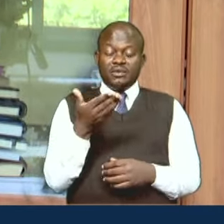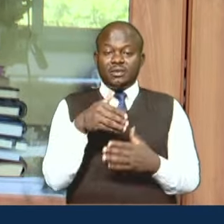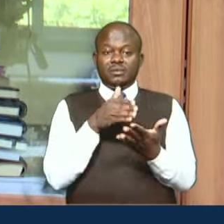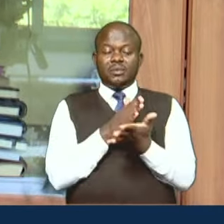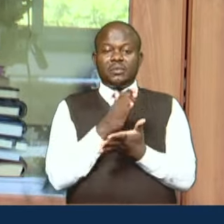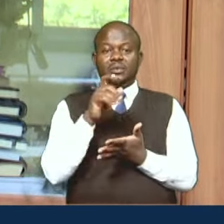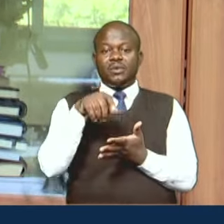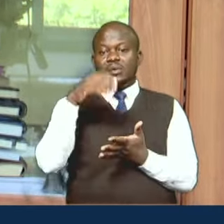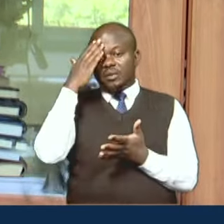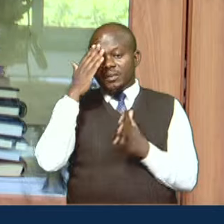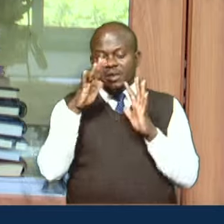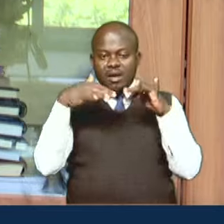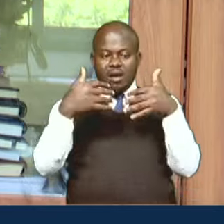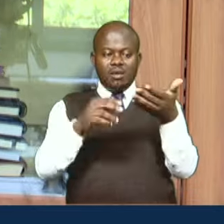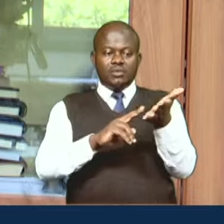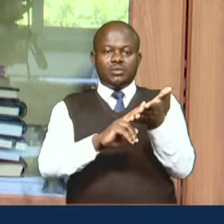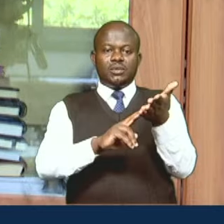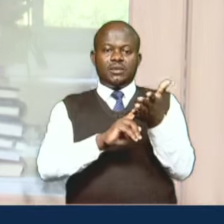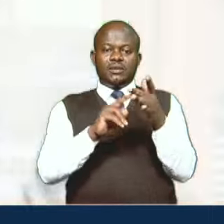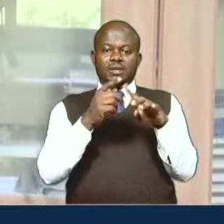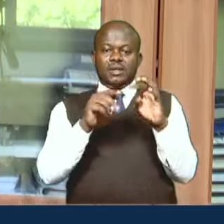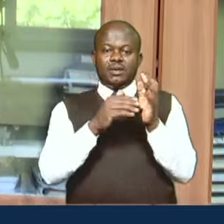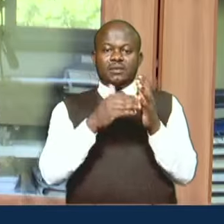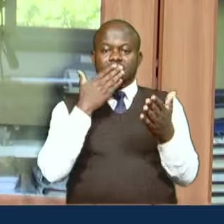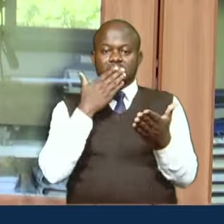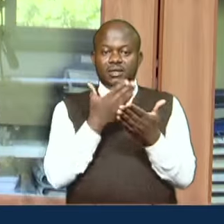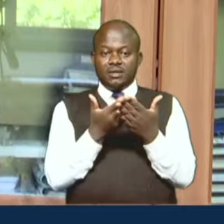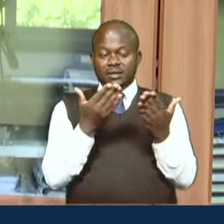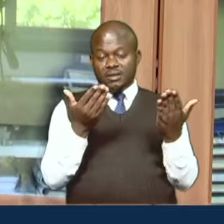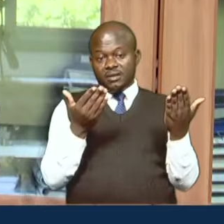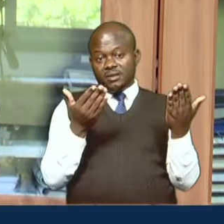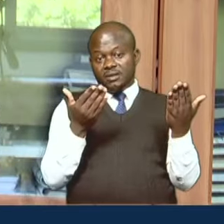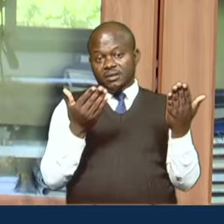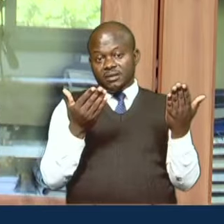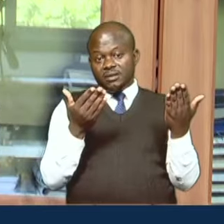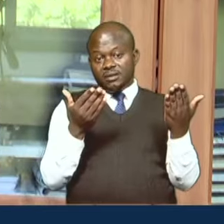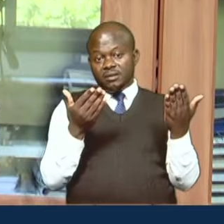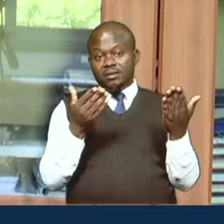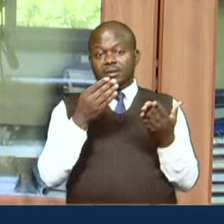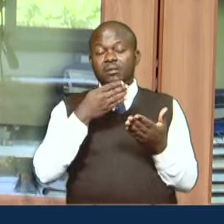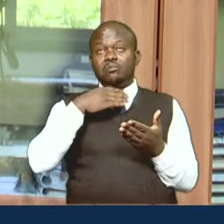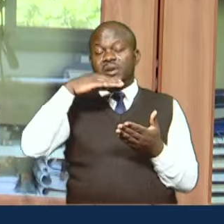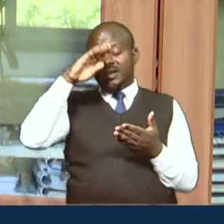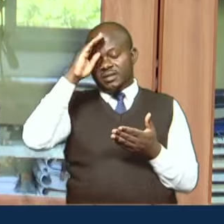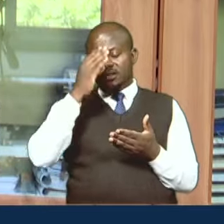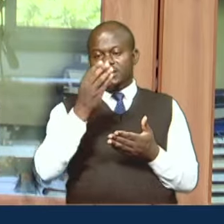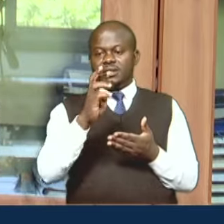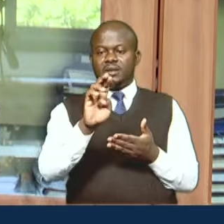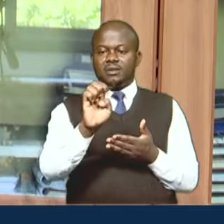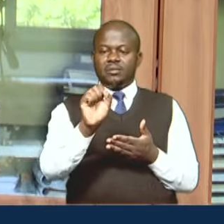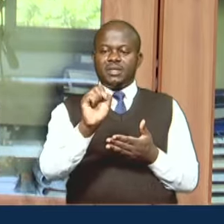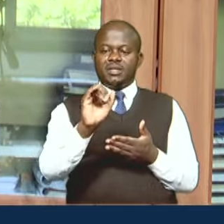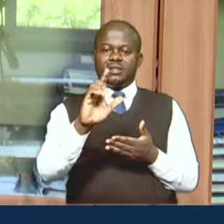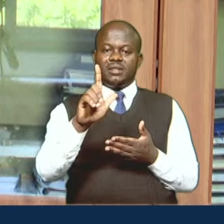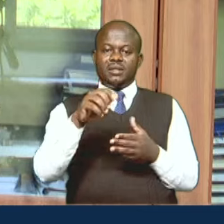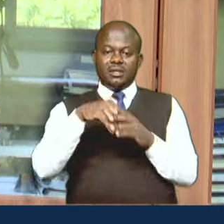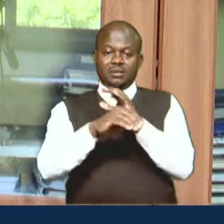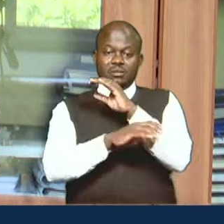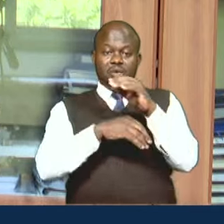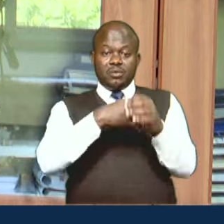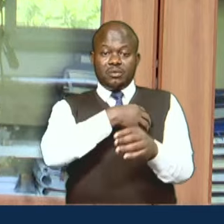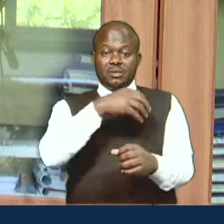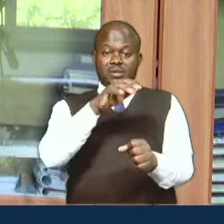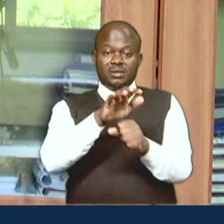ukumenya ukuntu tuyakoresha kandi neza. Brazil iri mu bihugu bikungahaye cyane mu